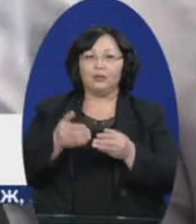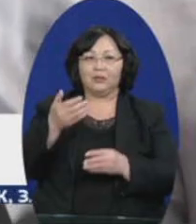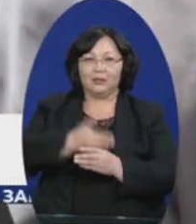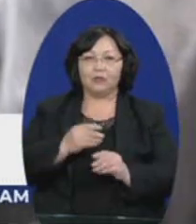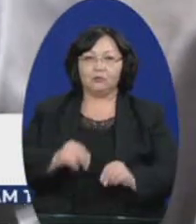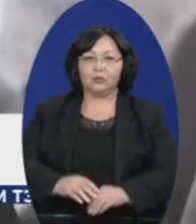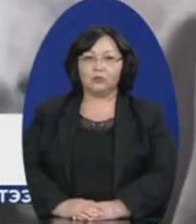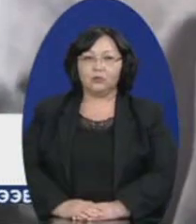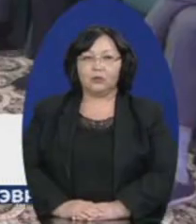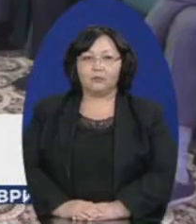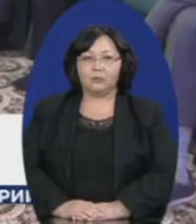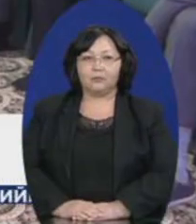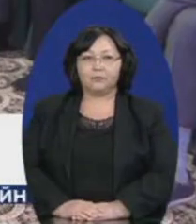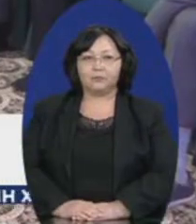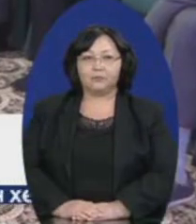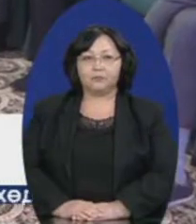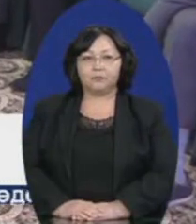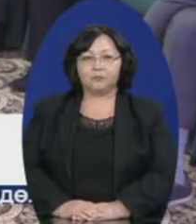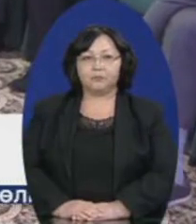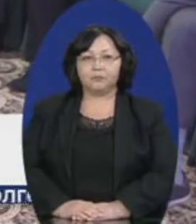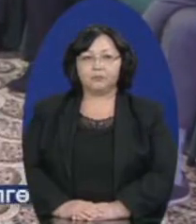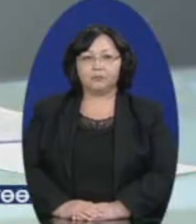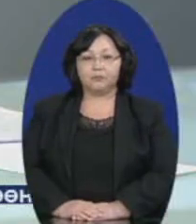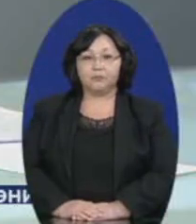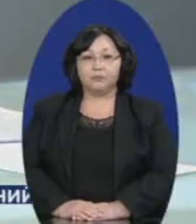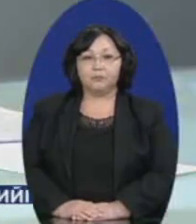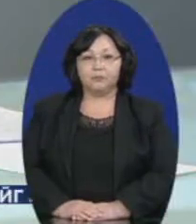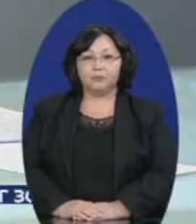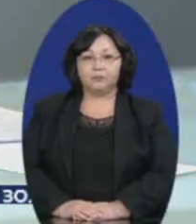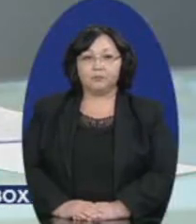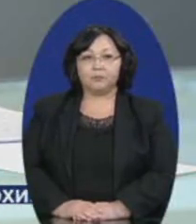байлаа. За бүгдөө нэг өдрийн мэндийг хүргэе. Засгийн газрын 25 тусгай